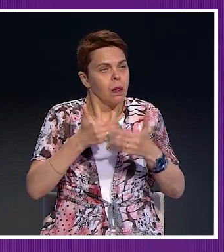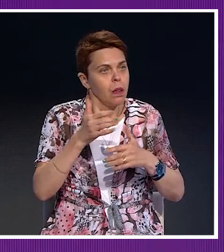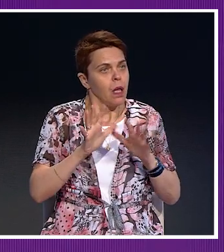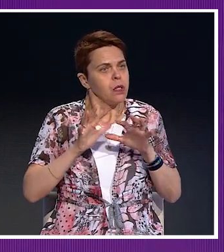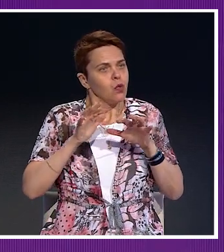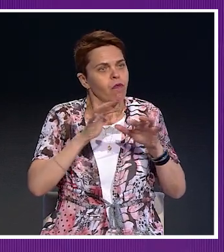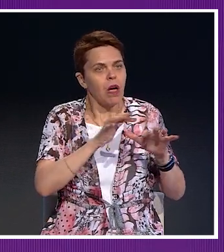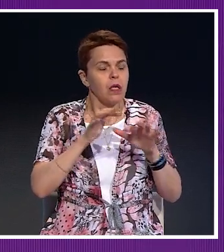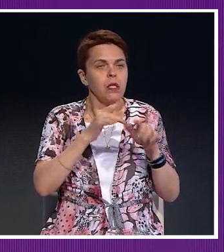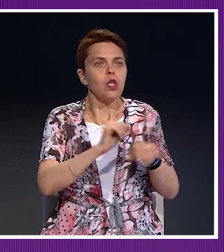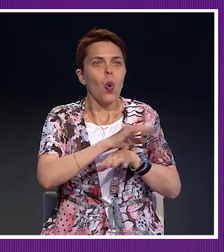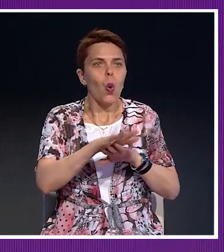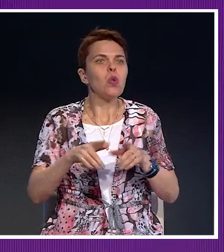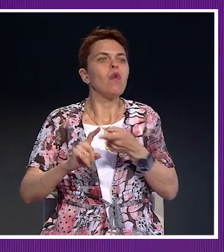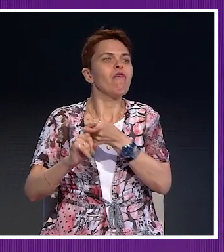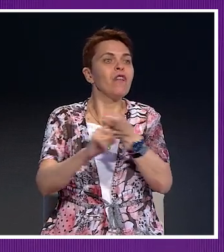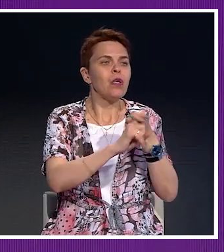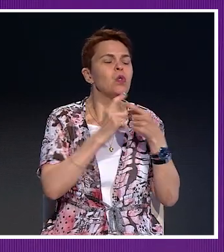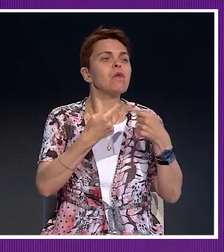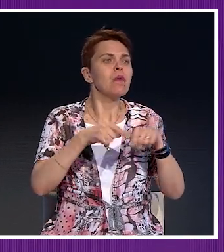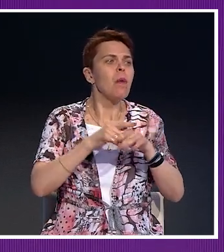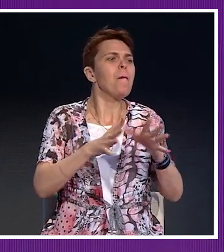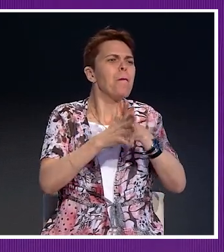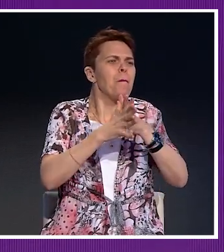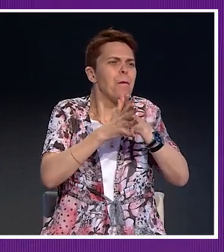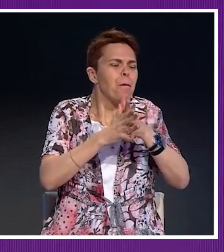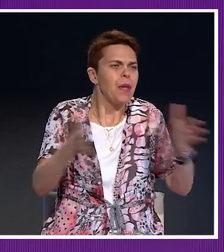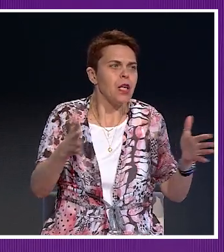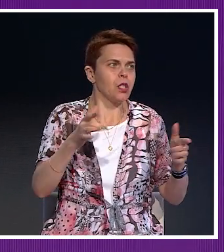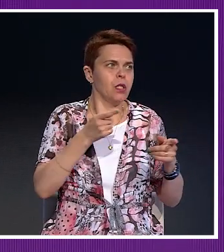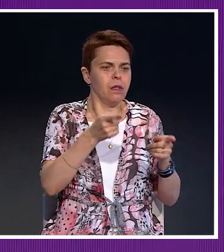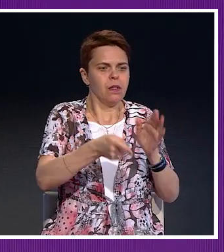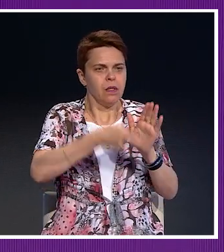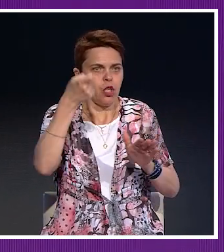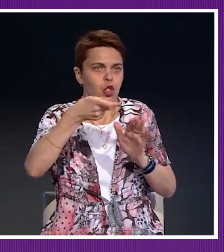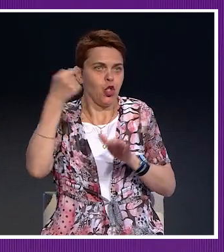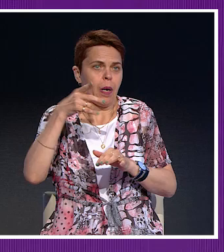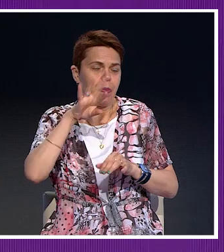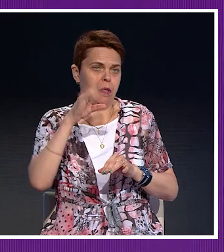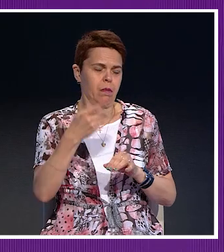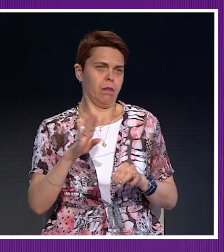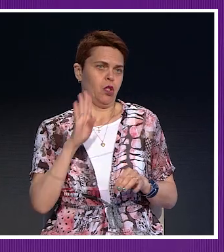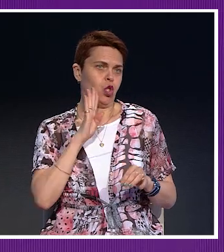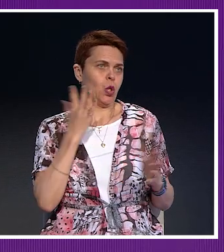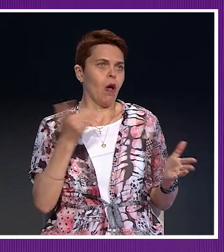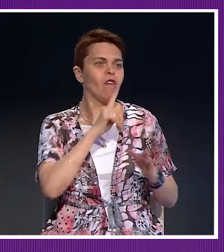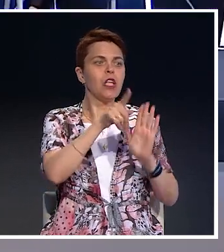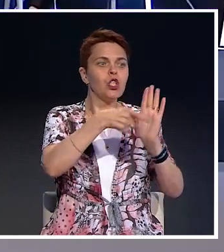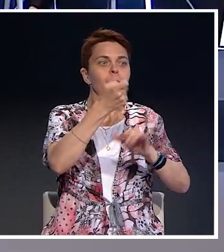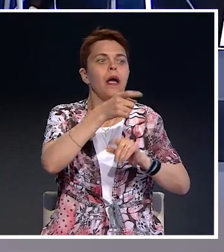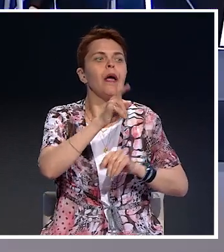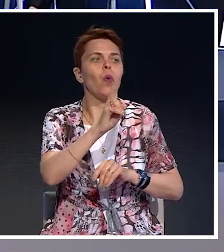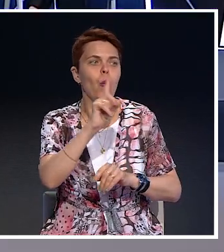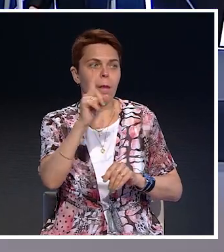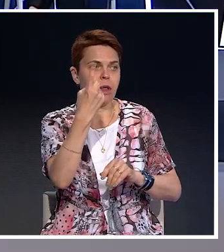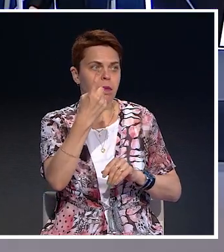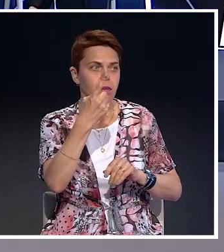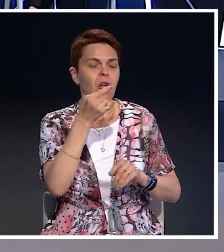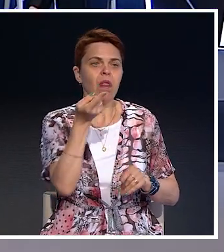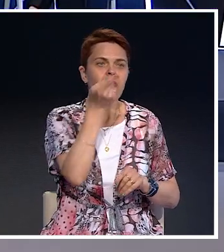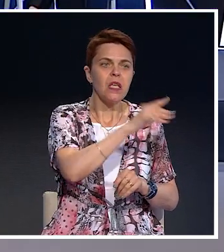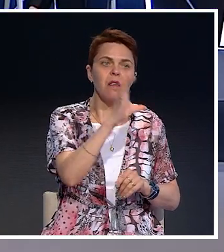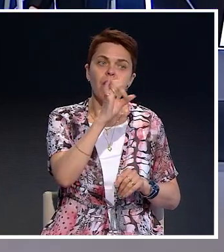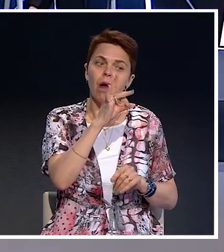сьогодні у зв'язку із коронавірусом, вона дійсно значно більше зачепить жінок. тому що вона чіпляє в першу чергу ті